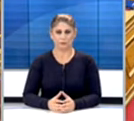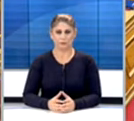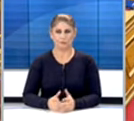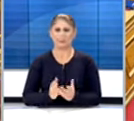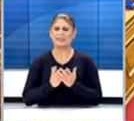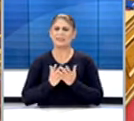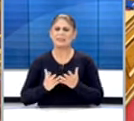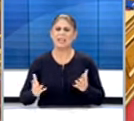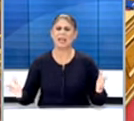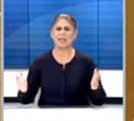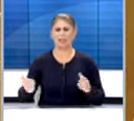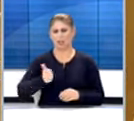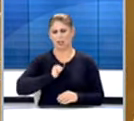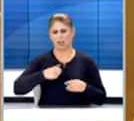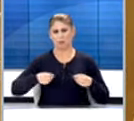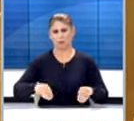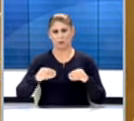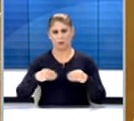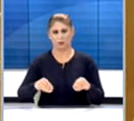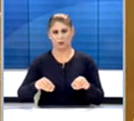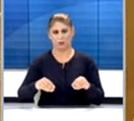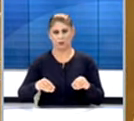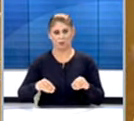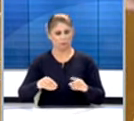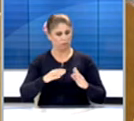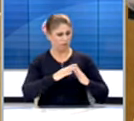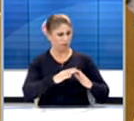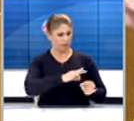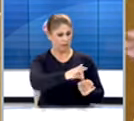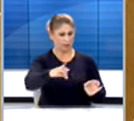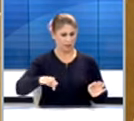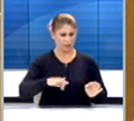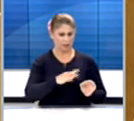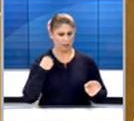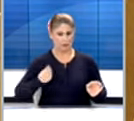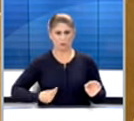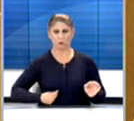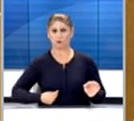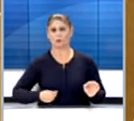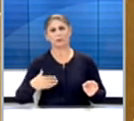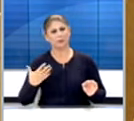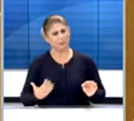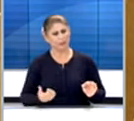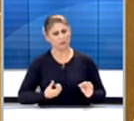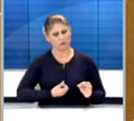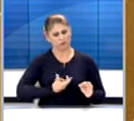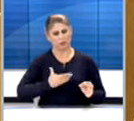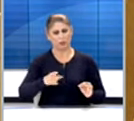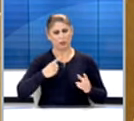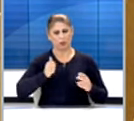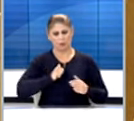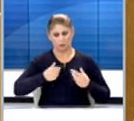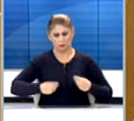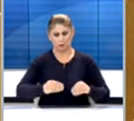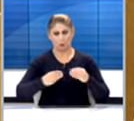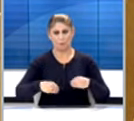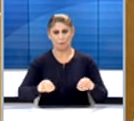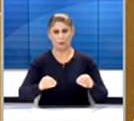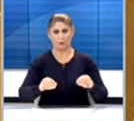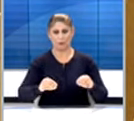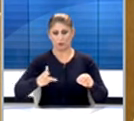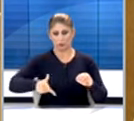τεράστιων ιδιωτικοποιήσεων και τα ακίνητα του Δημοσίου και βεβαίως είχατε και πρόθεση ιδιωτικοποίησης και